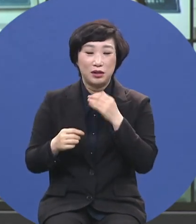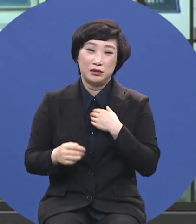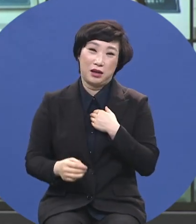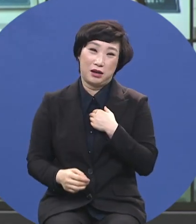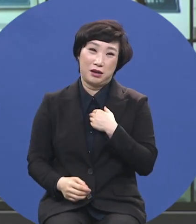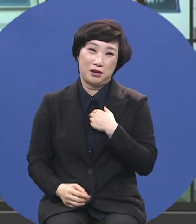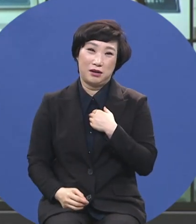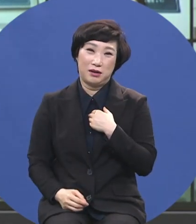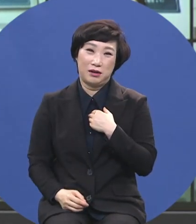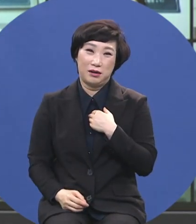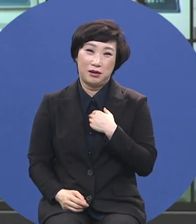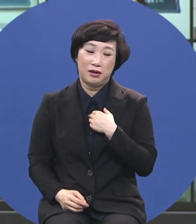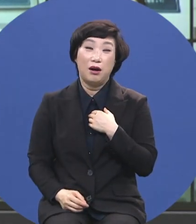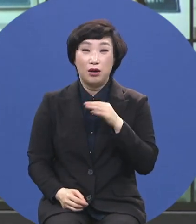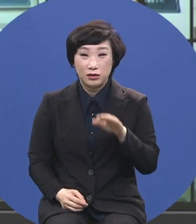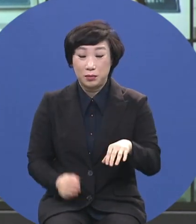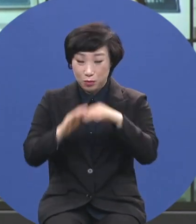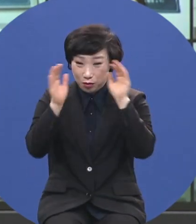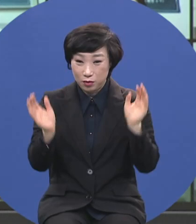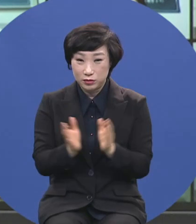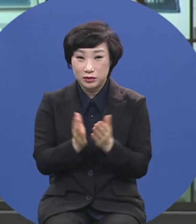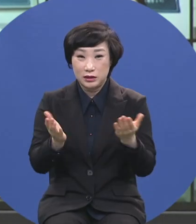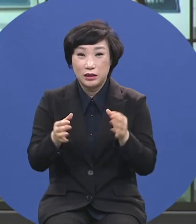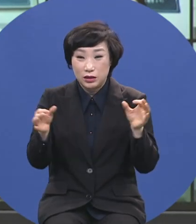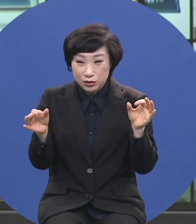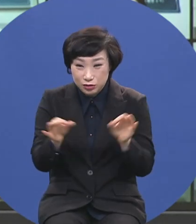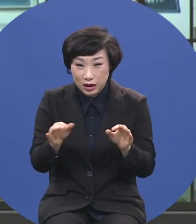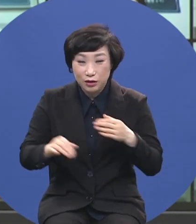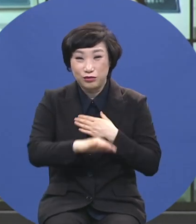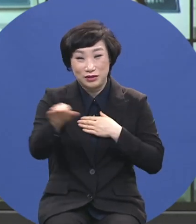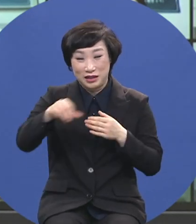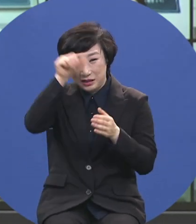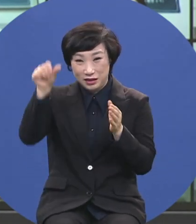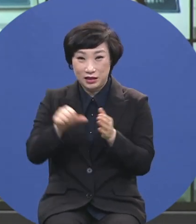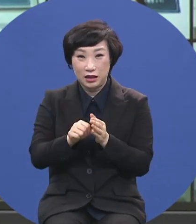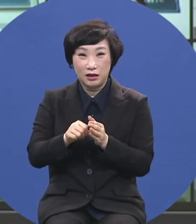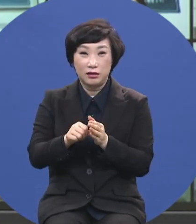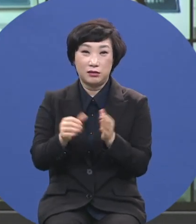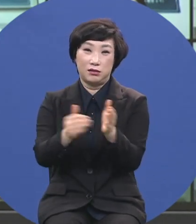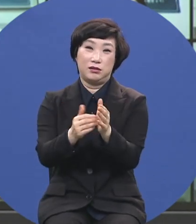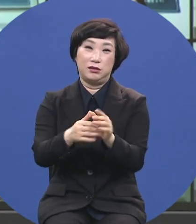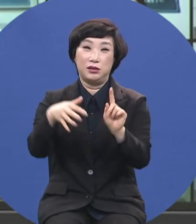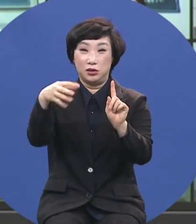날들입니다. 일시간에 우리 인생은 지나간다.